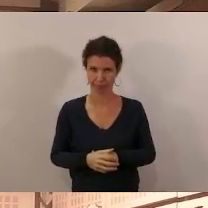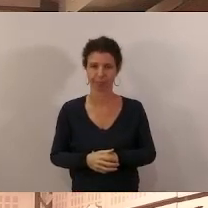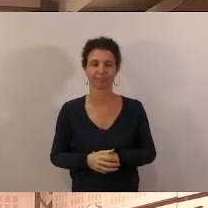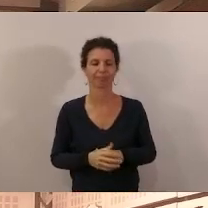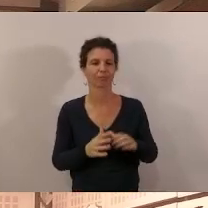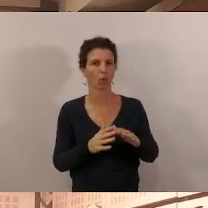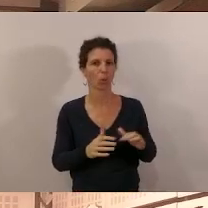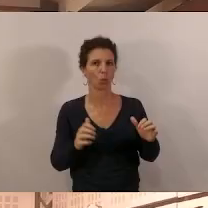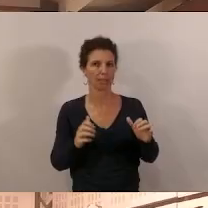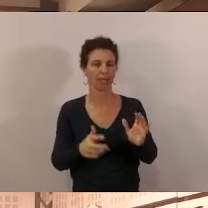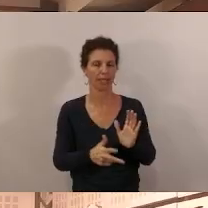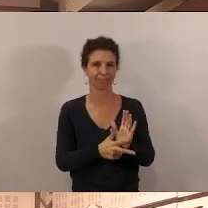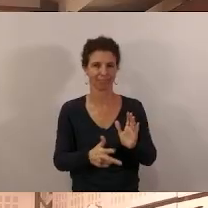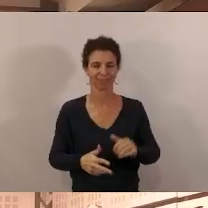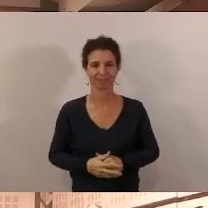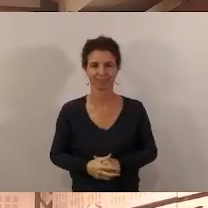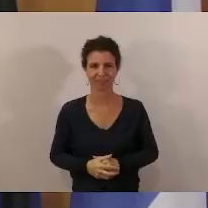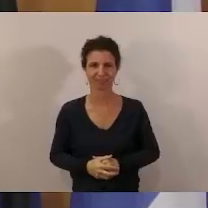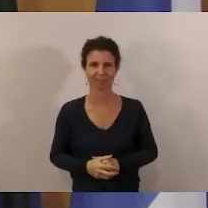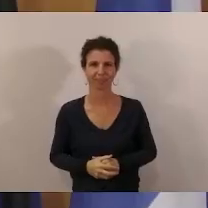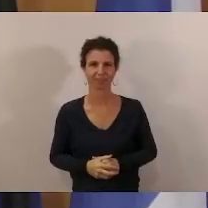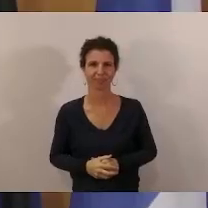avis favorable du Conseil.